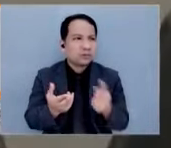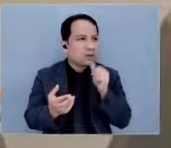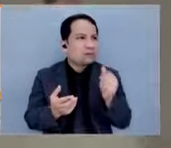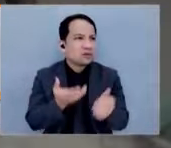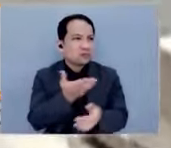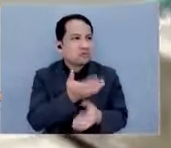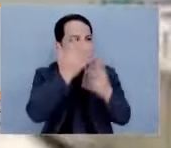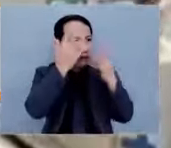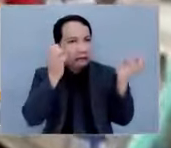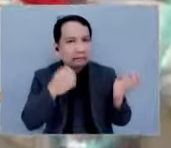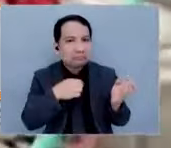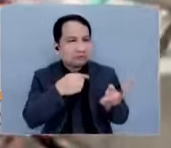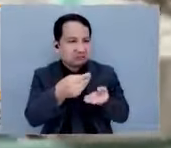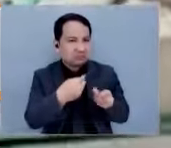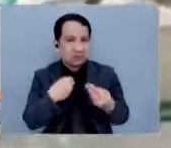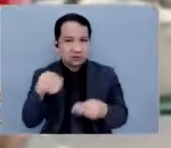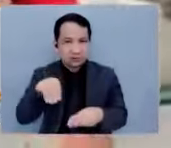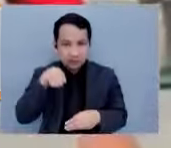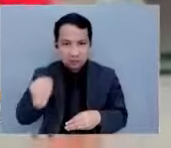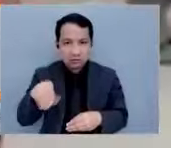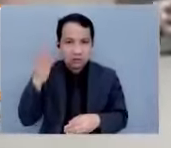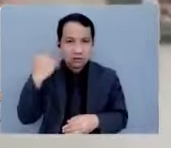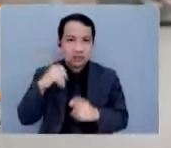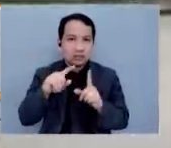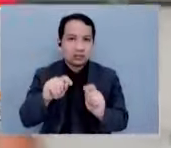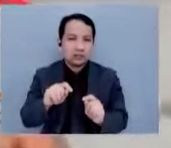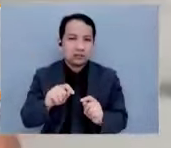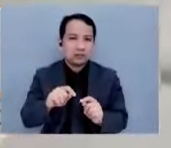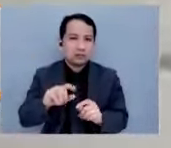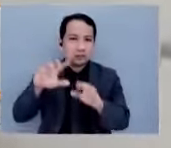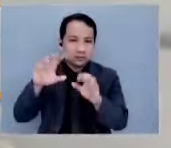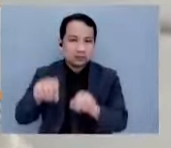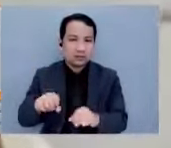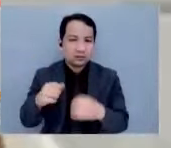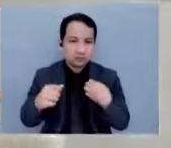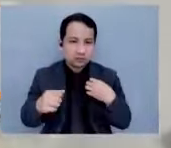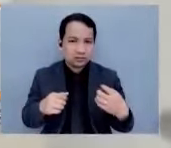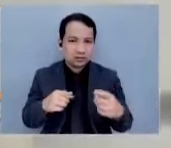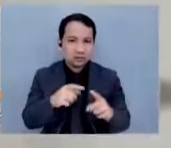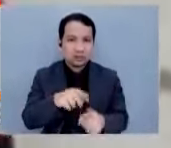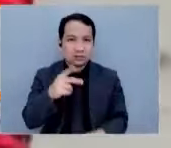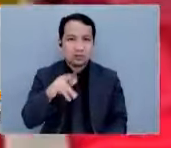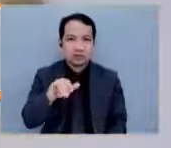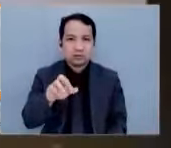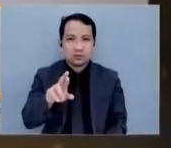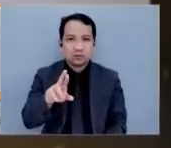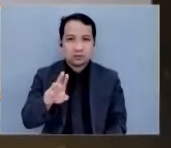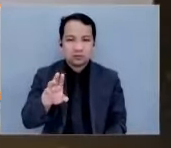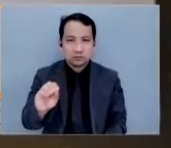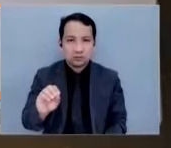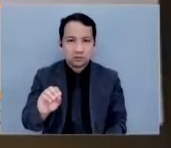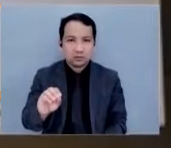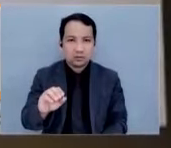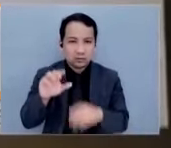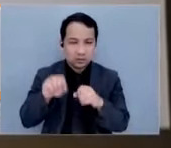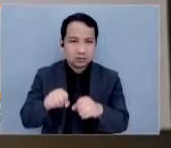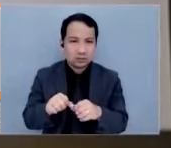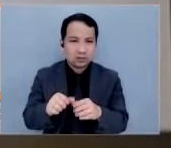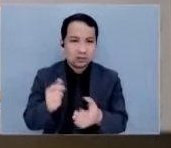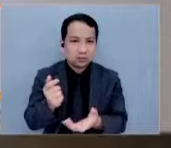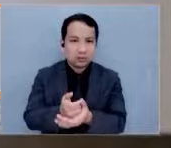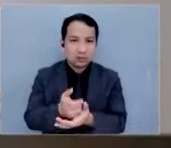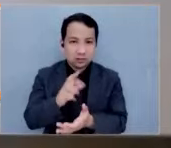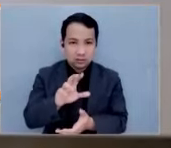magagalit. Nitong Sabado naman, inaresto ng mga pulis si Cuervo matapos siyang mahulihan ng kalibre 48